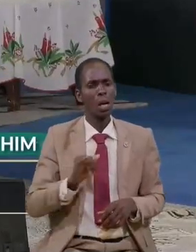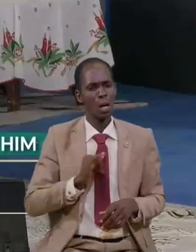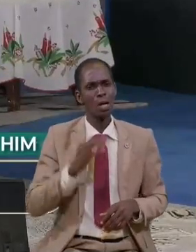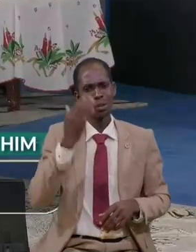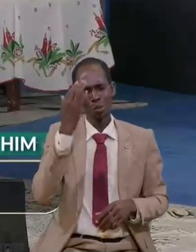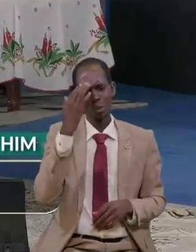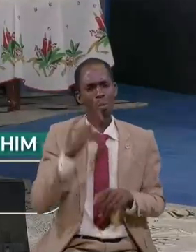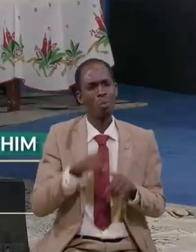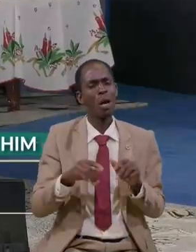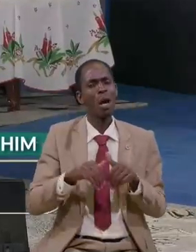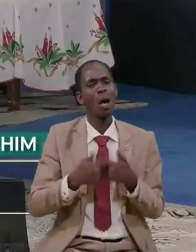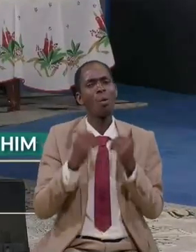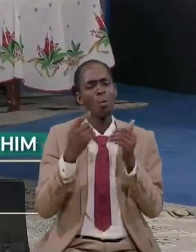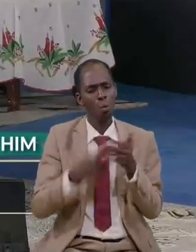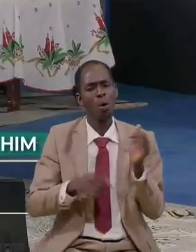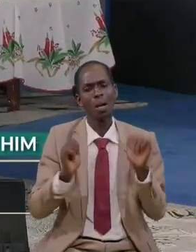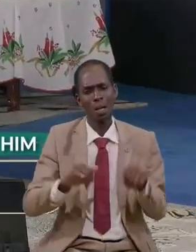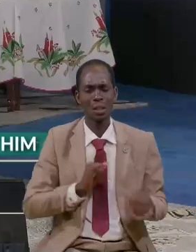que puis-je faire?